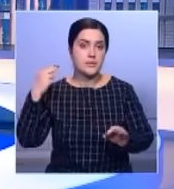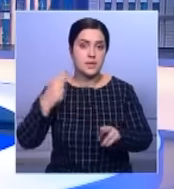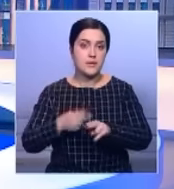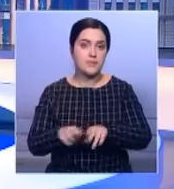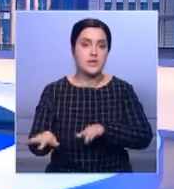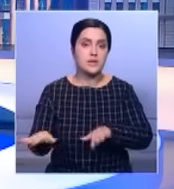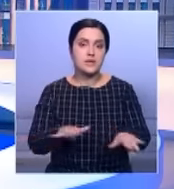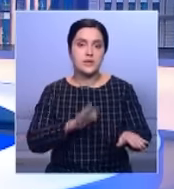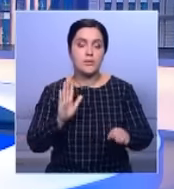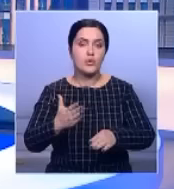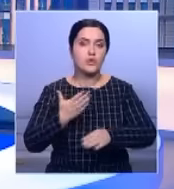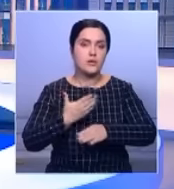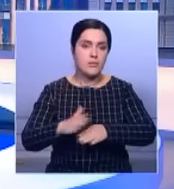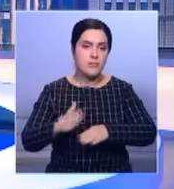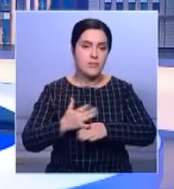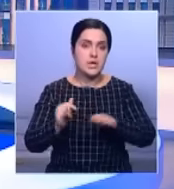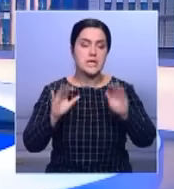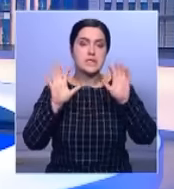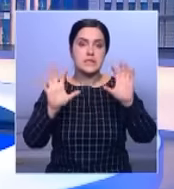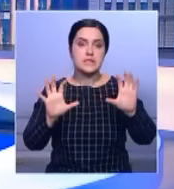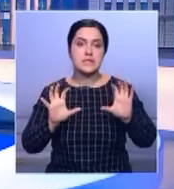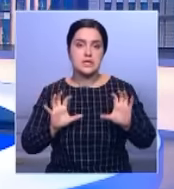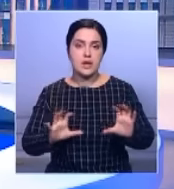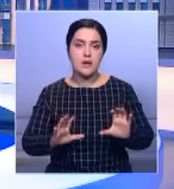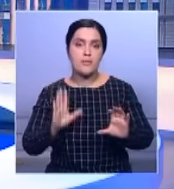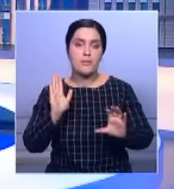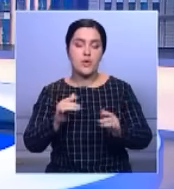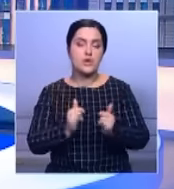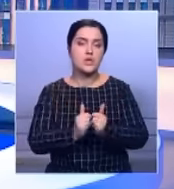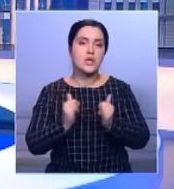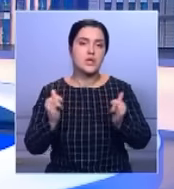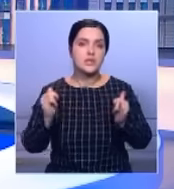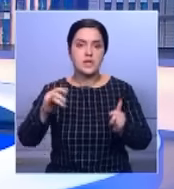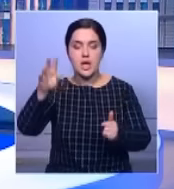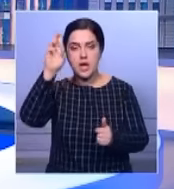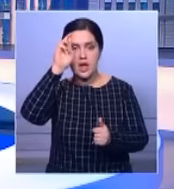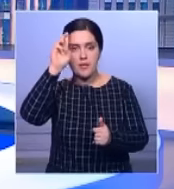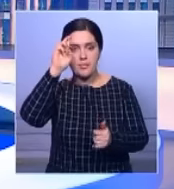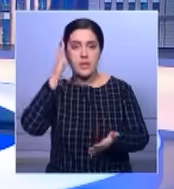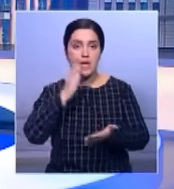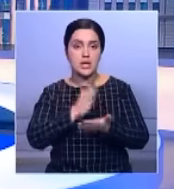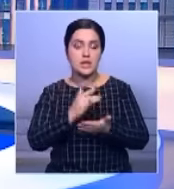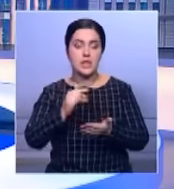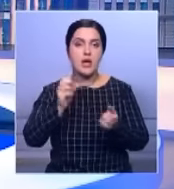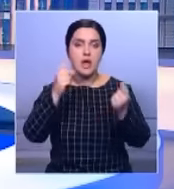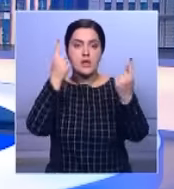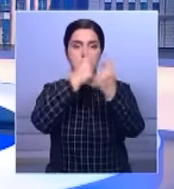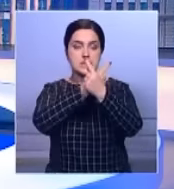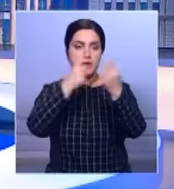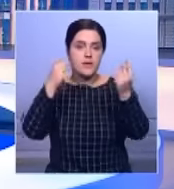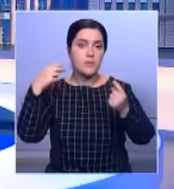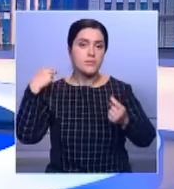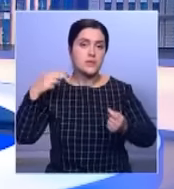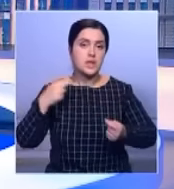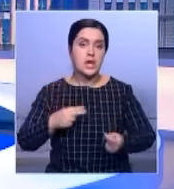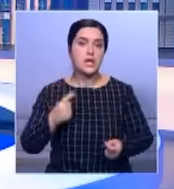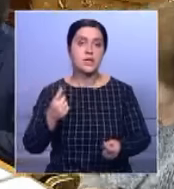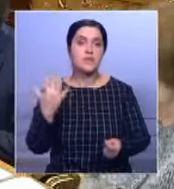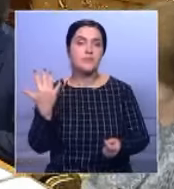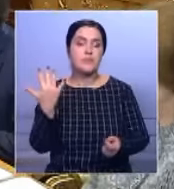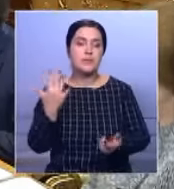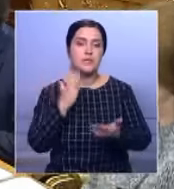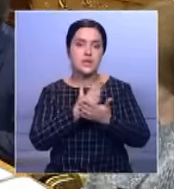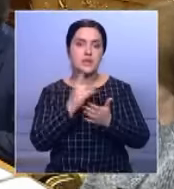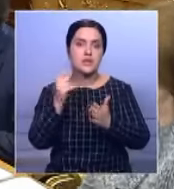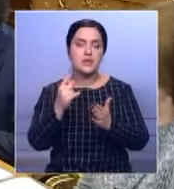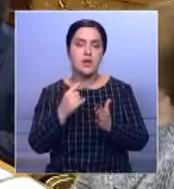словам президента, этот процесс будет последовательным и закономерным этапом развития страны. Как заявил глава государства, одна